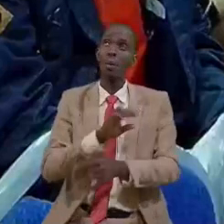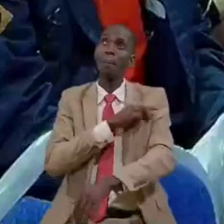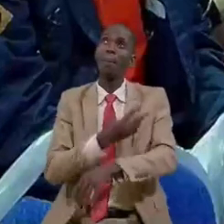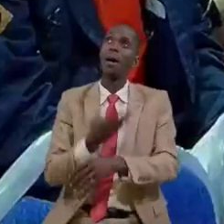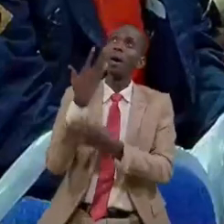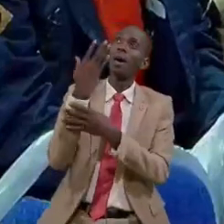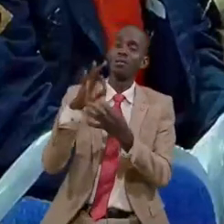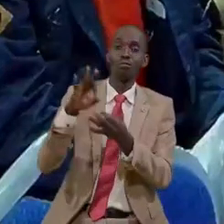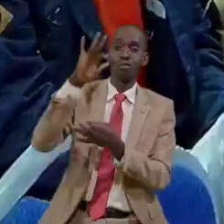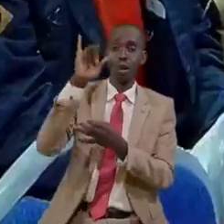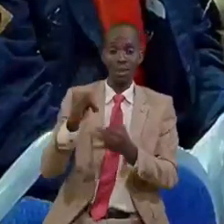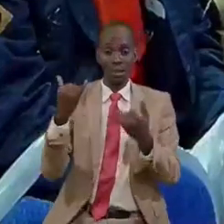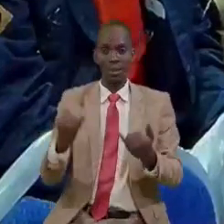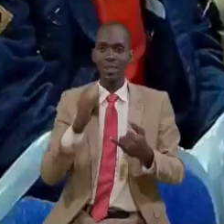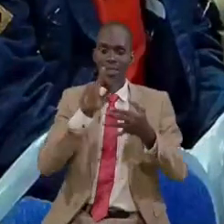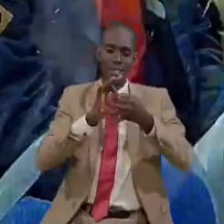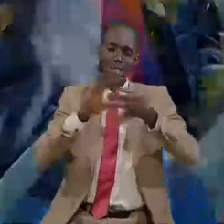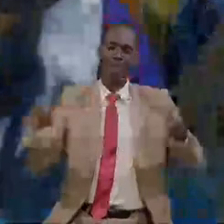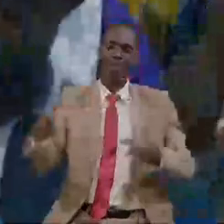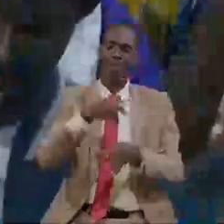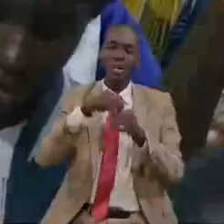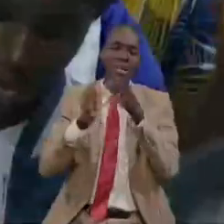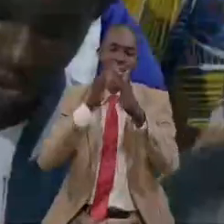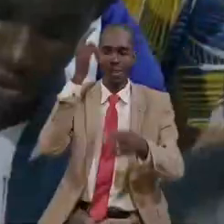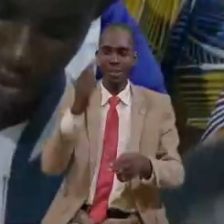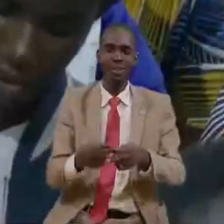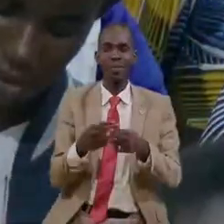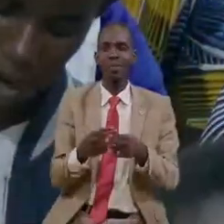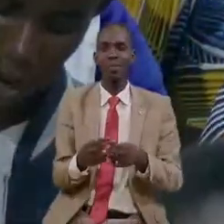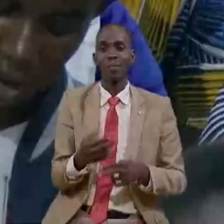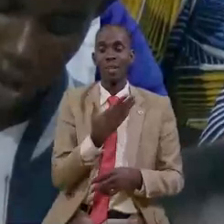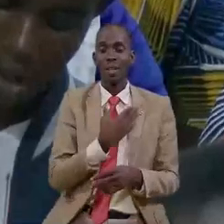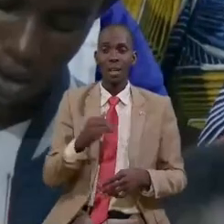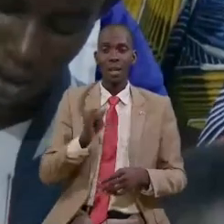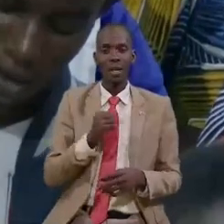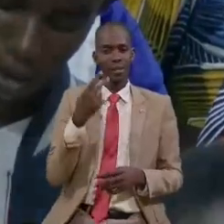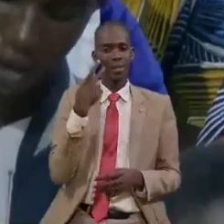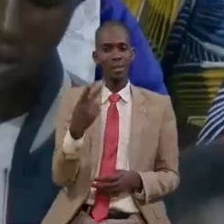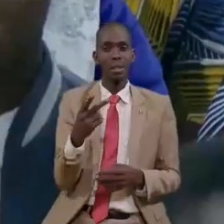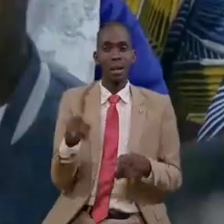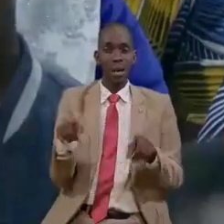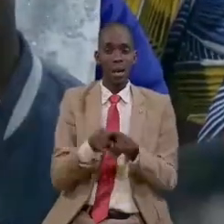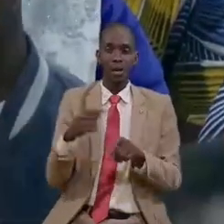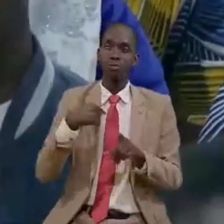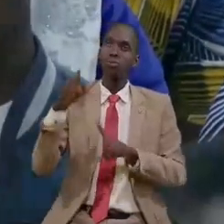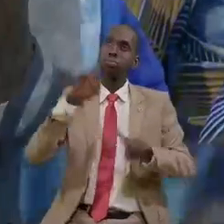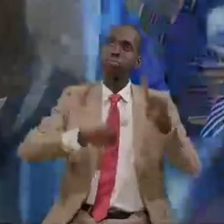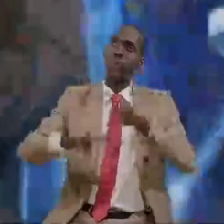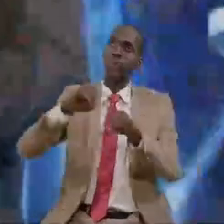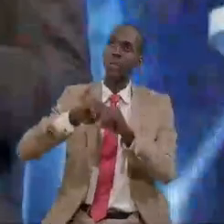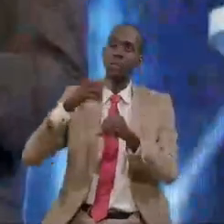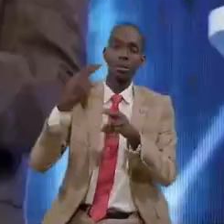Dieu spirituellement qui vous délie ce soir. Et je vois, comme nous mentionnons le nom de